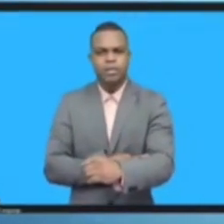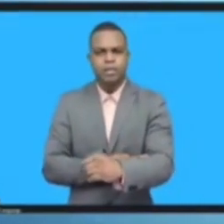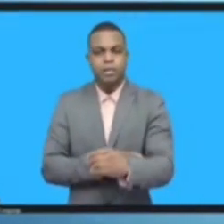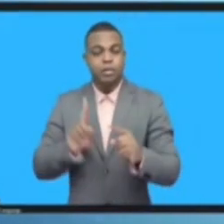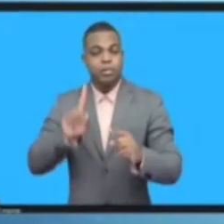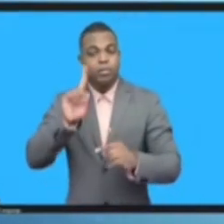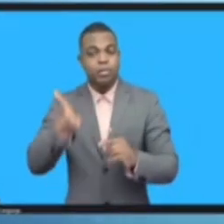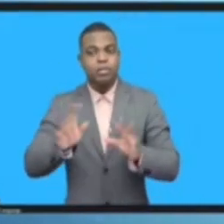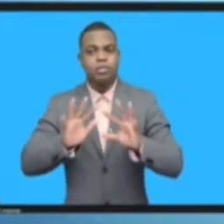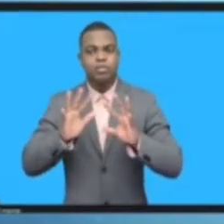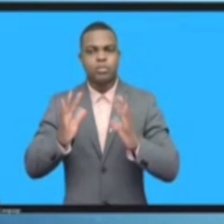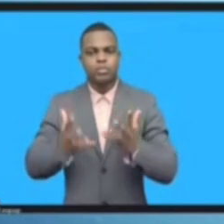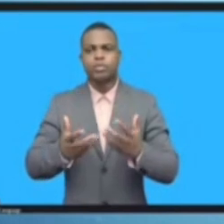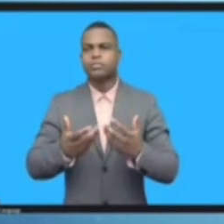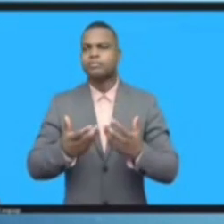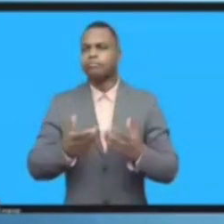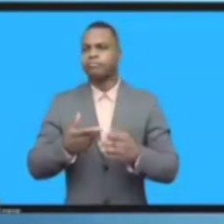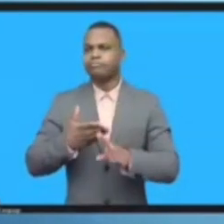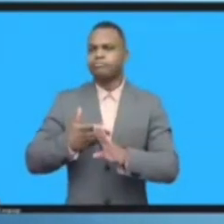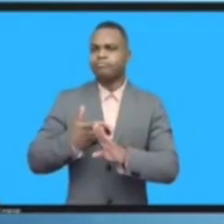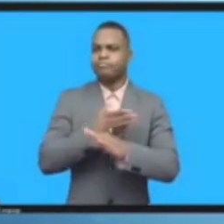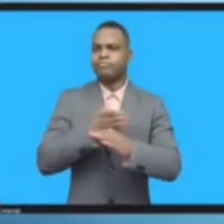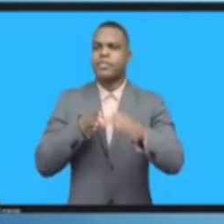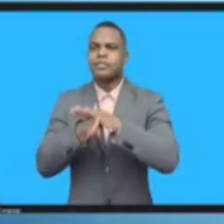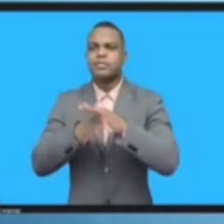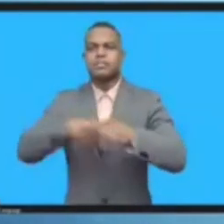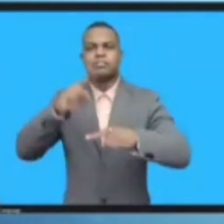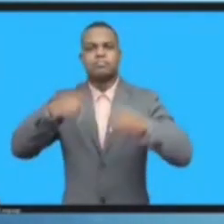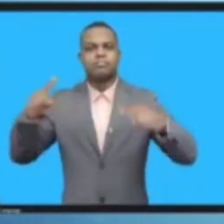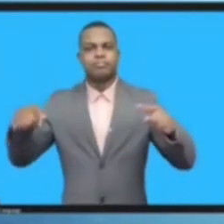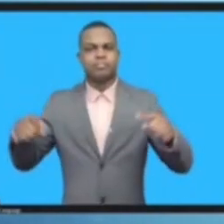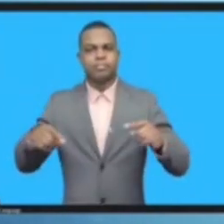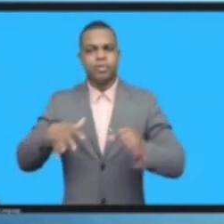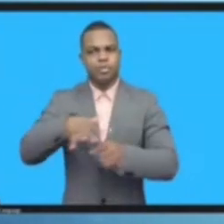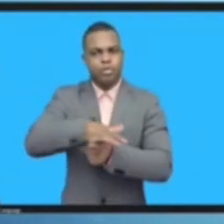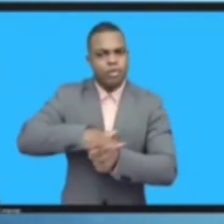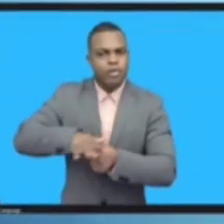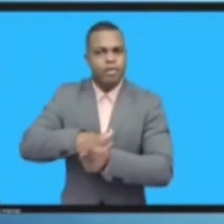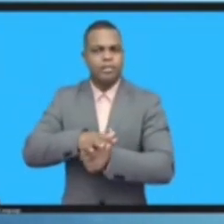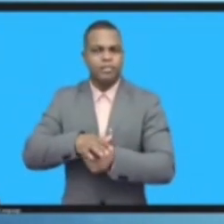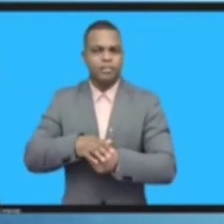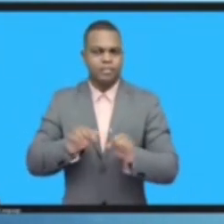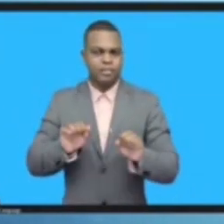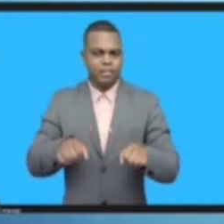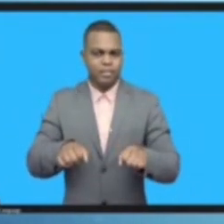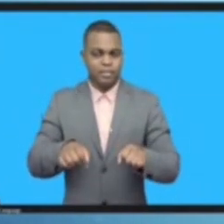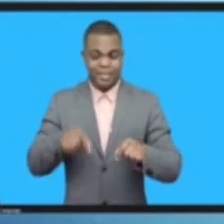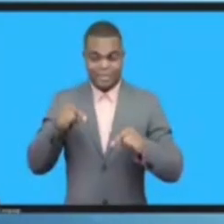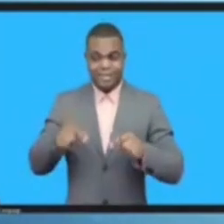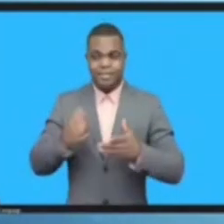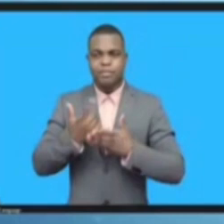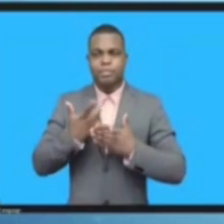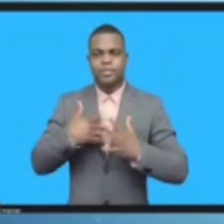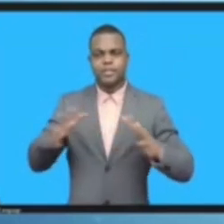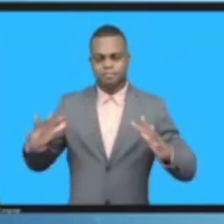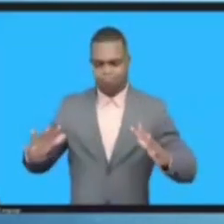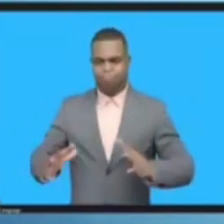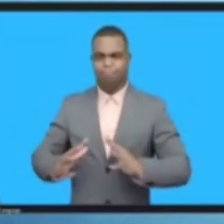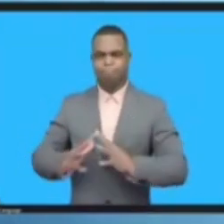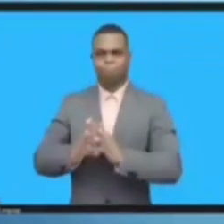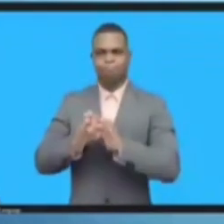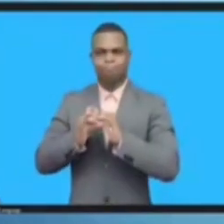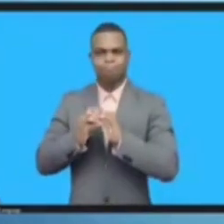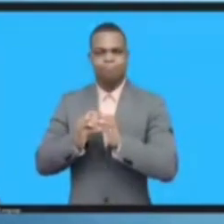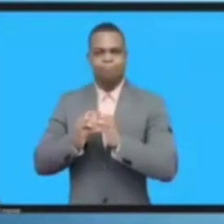L'Internet est un réseau des réseaux, en quelque sorte, et va donc s'appuyer sur des protocoles et